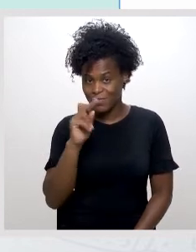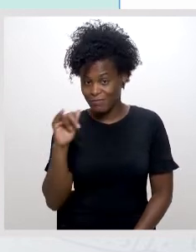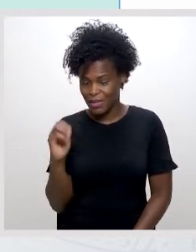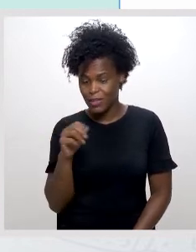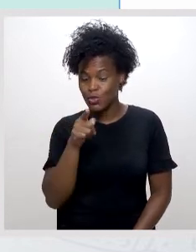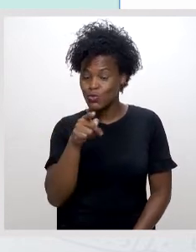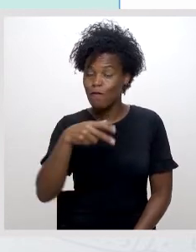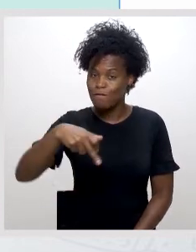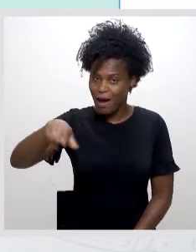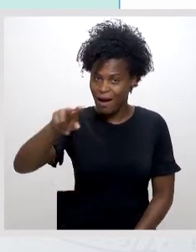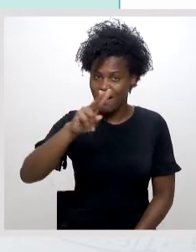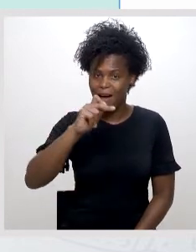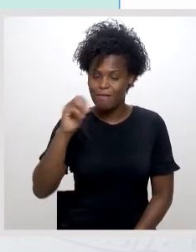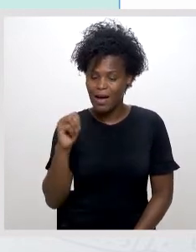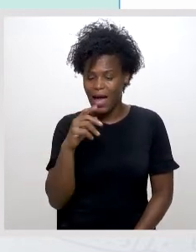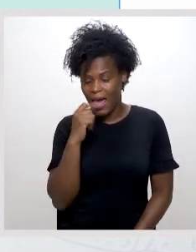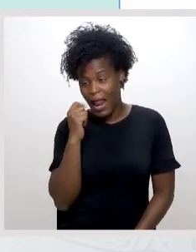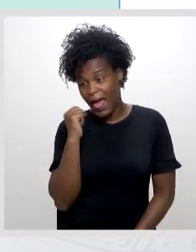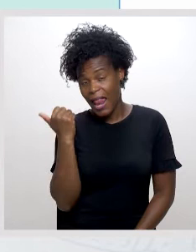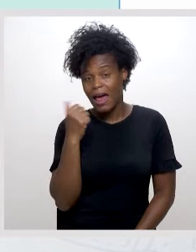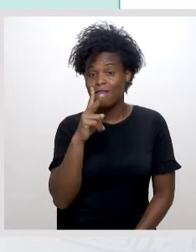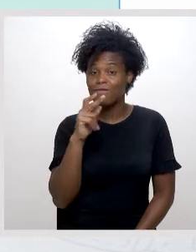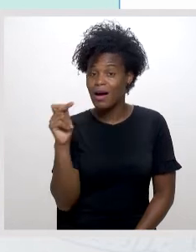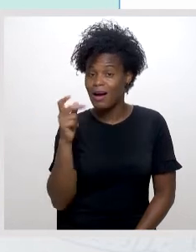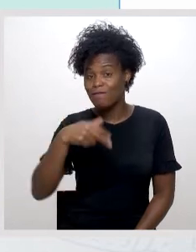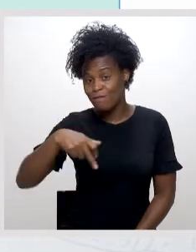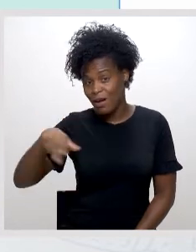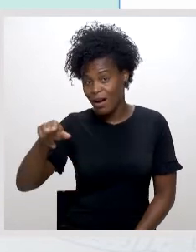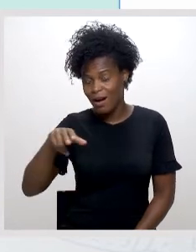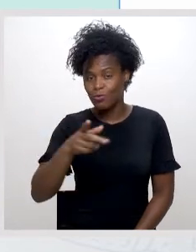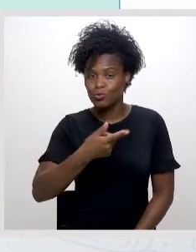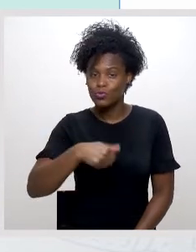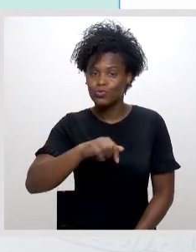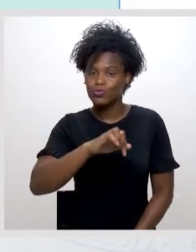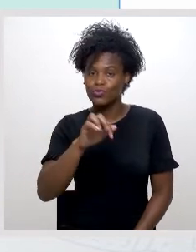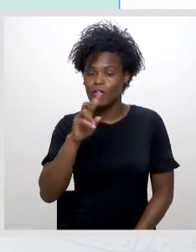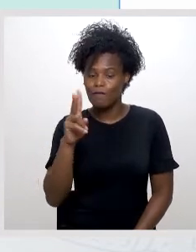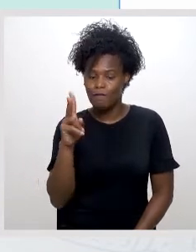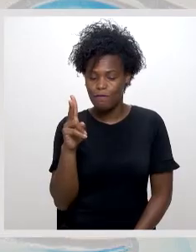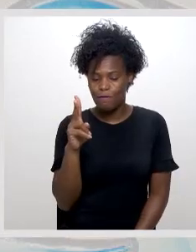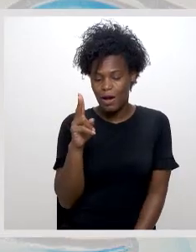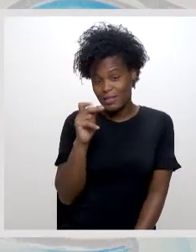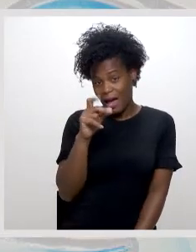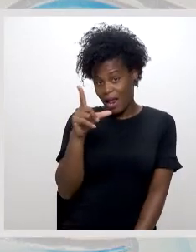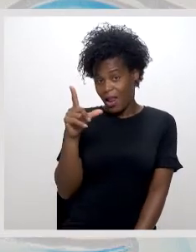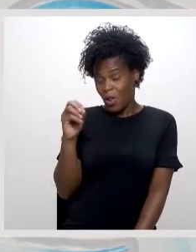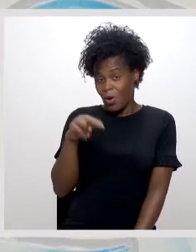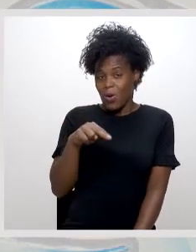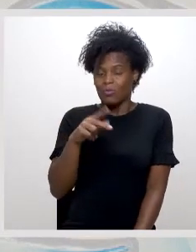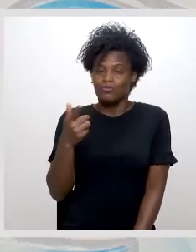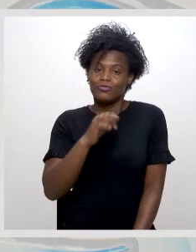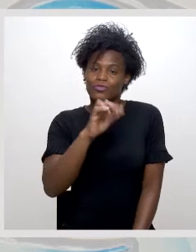allons, vous allez, il ou elle vont. Magnifique. Je sais que tu as pu faire cette